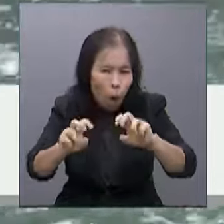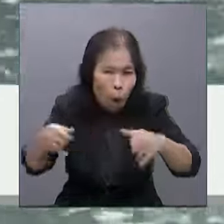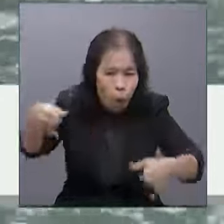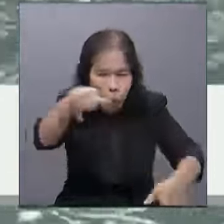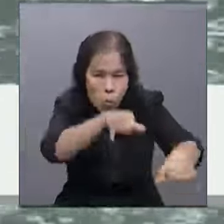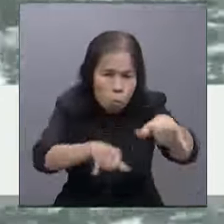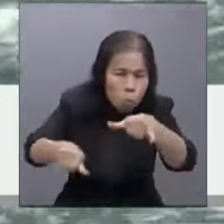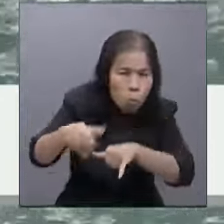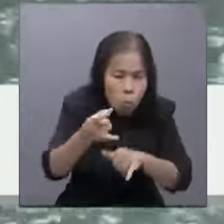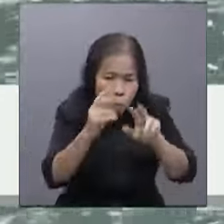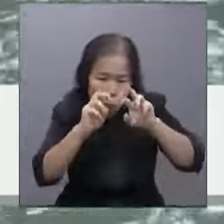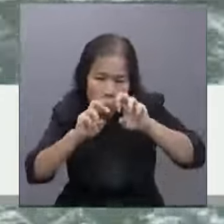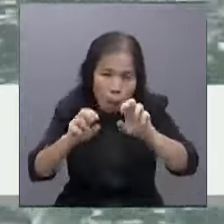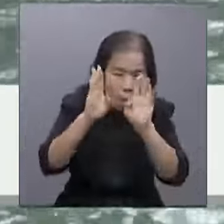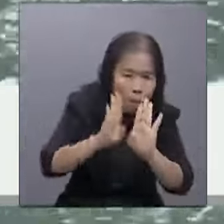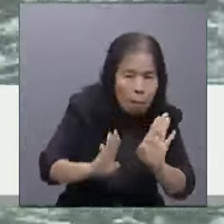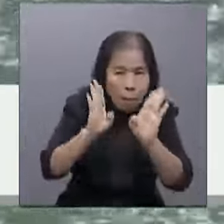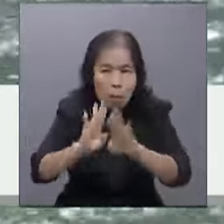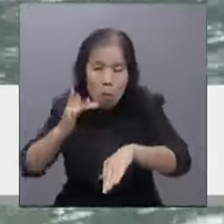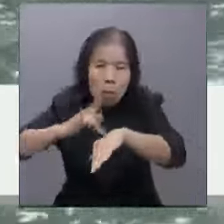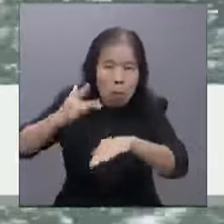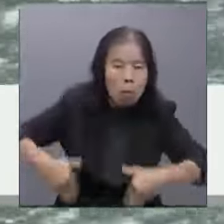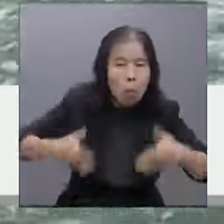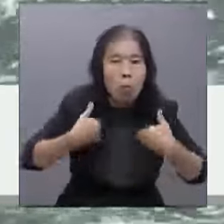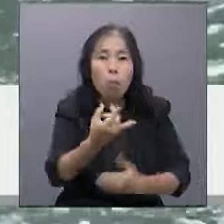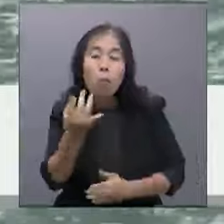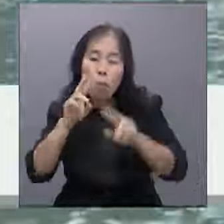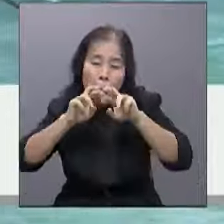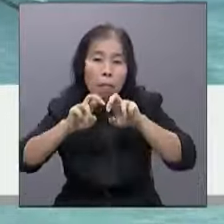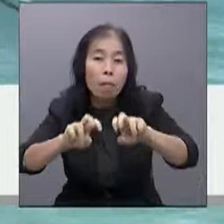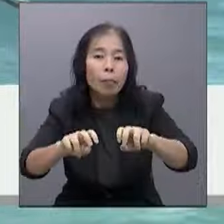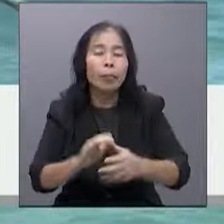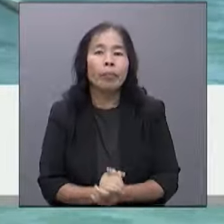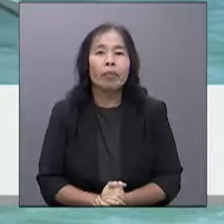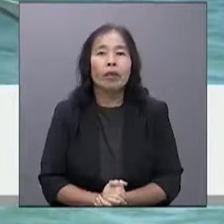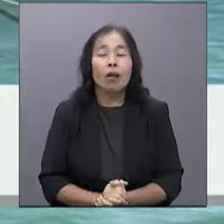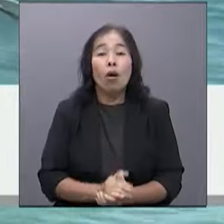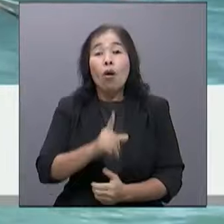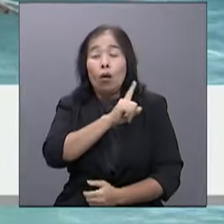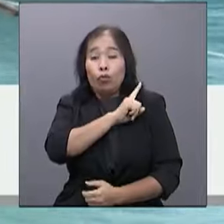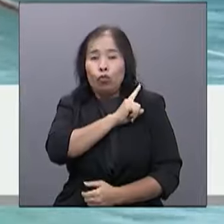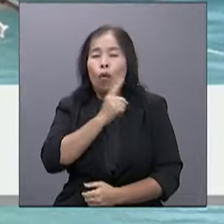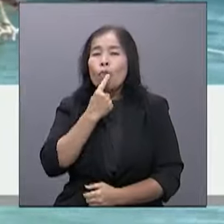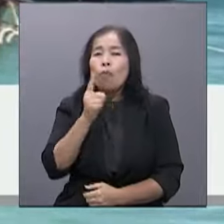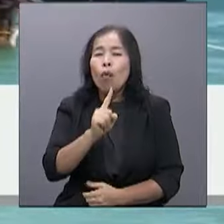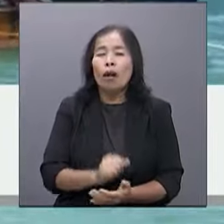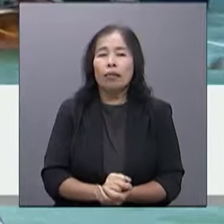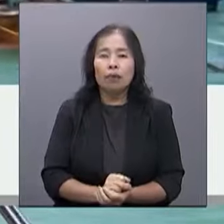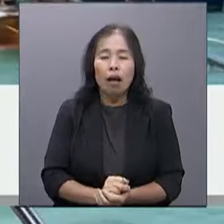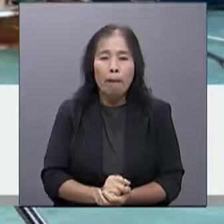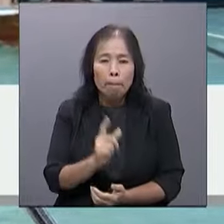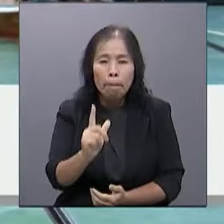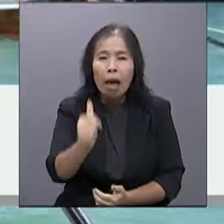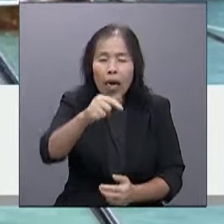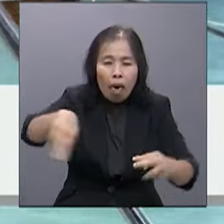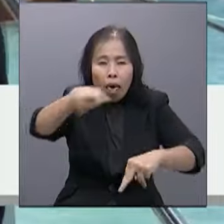ฝูงนี้ต่อไปนะคะรายงานข่าวจากคณะนักวิชาการสำรวจเปิดเผยว่าการสำรวจพบพยูนฝูง